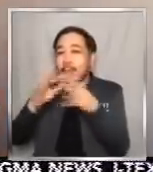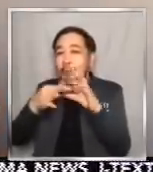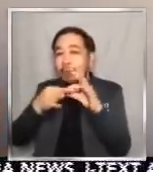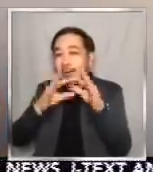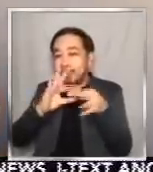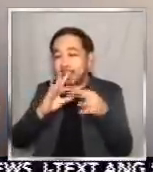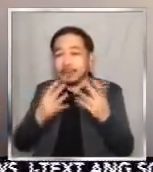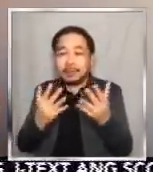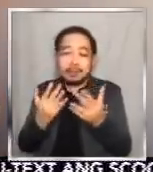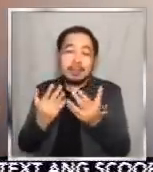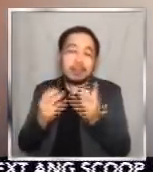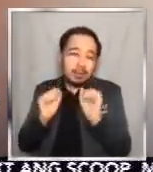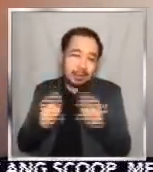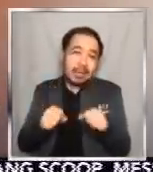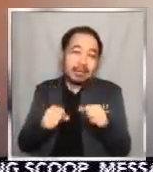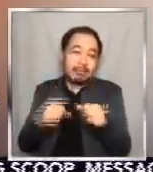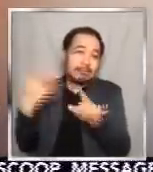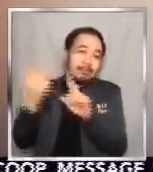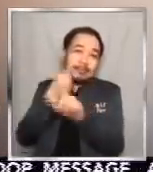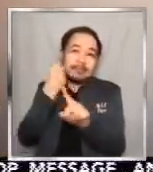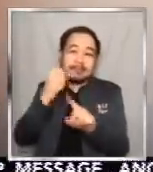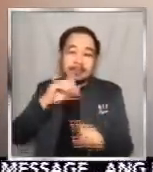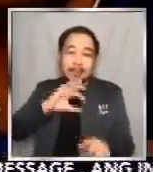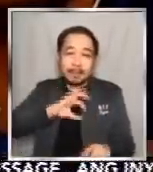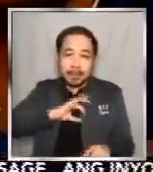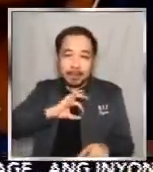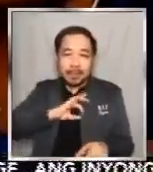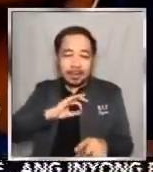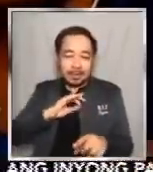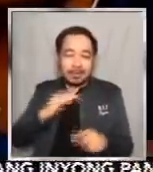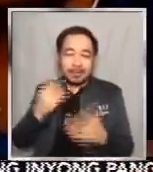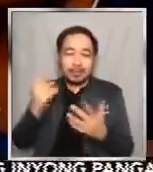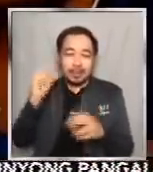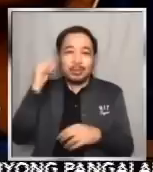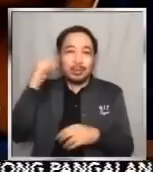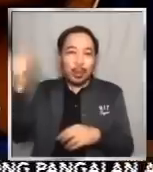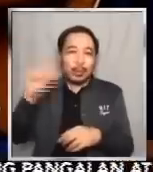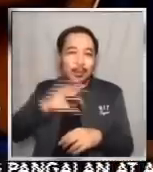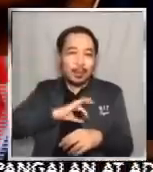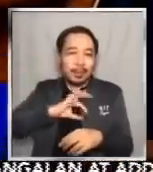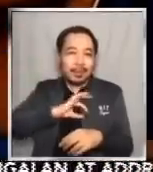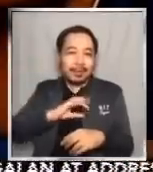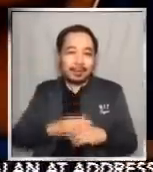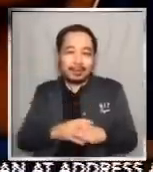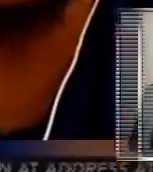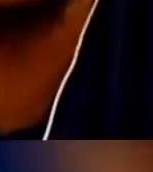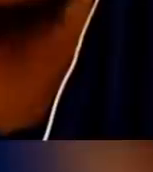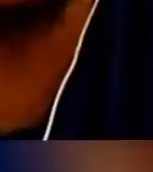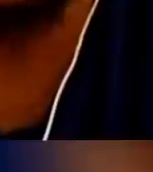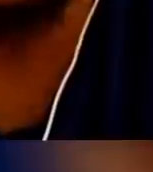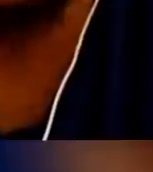bigay po ako ng medalya at syempre yung gold medal. Chino Trinidad, Katutok, 24 Oras.